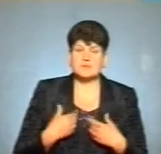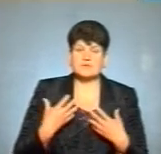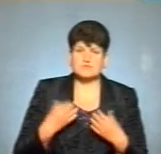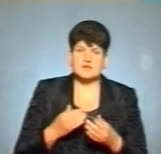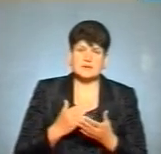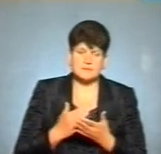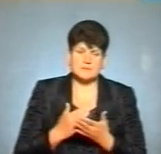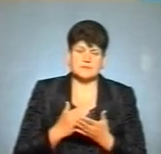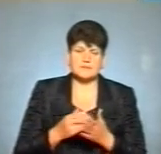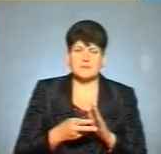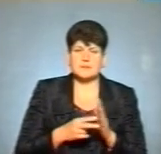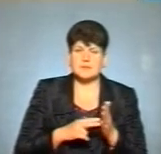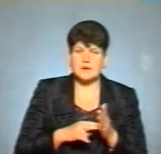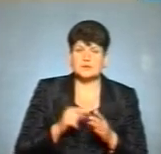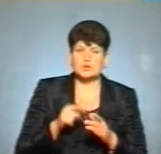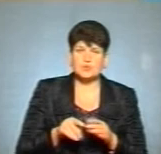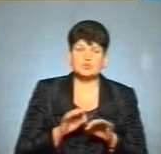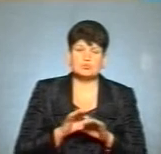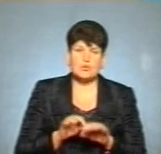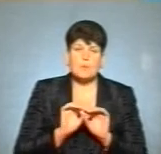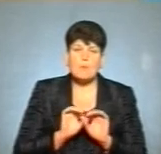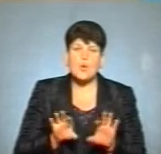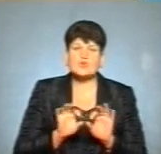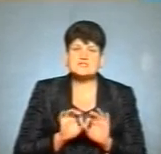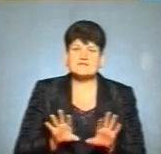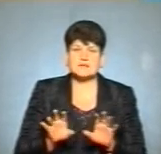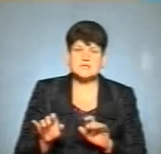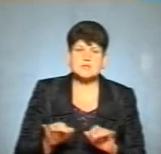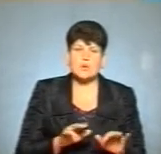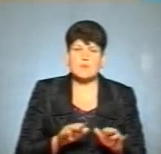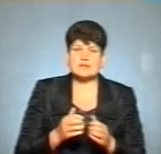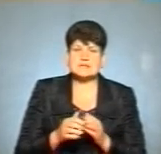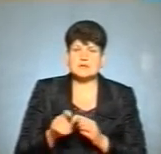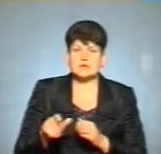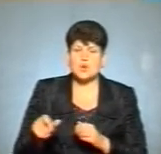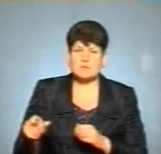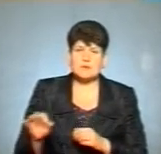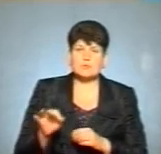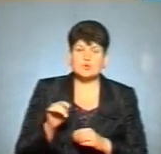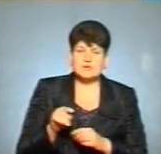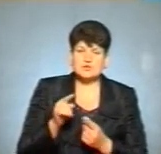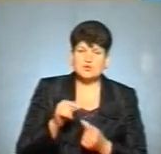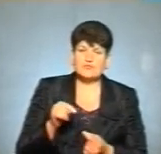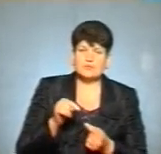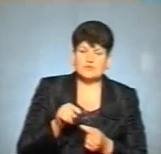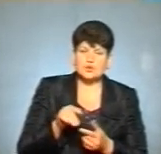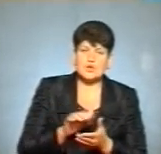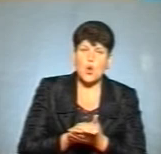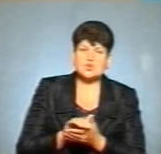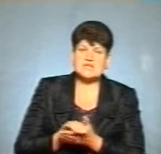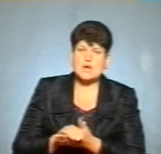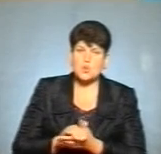плани щодо того, щоб проводити такі просвітницькі кампанії серед громадян про те, щоб відповідно їх ознайомлювати